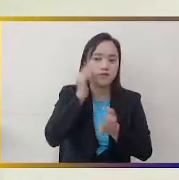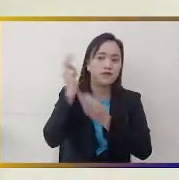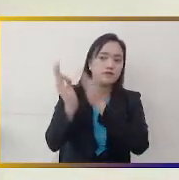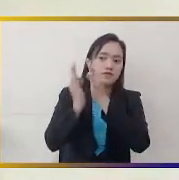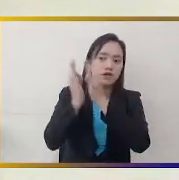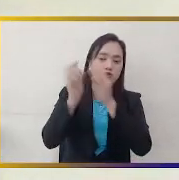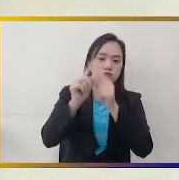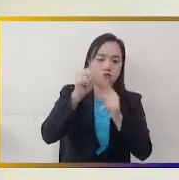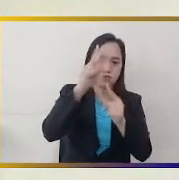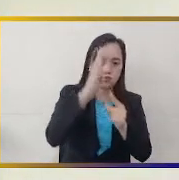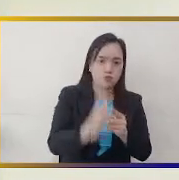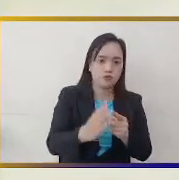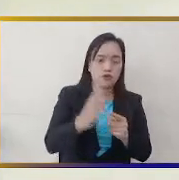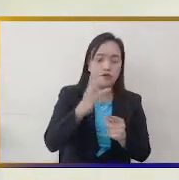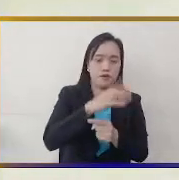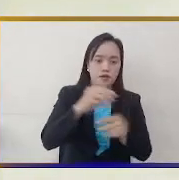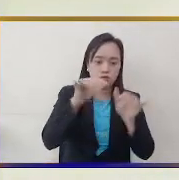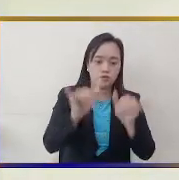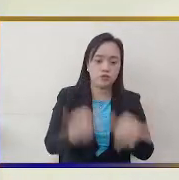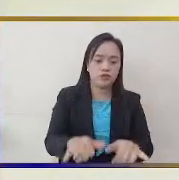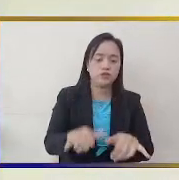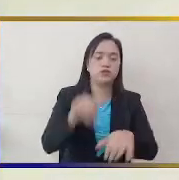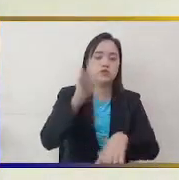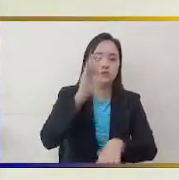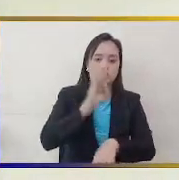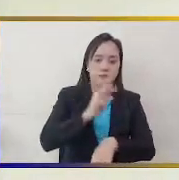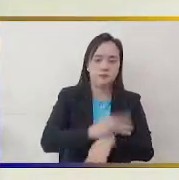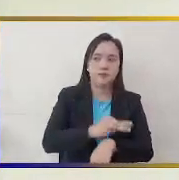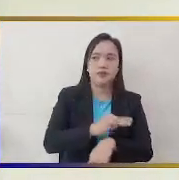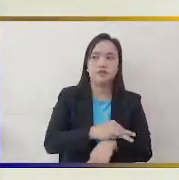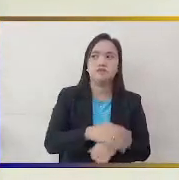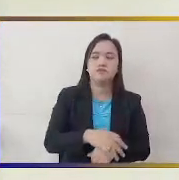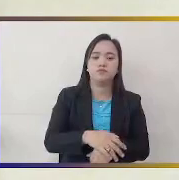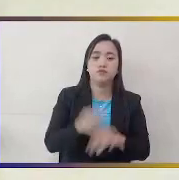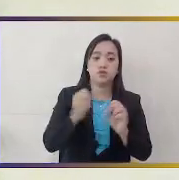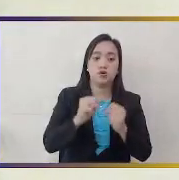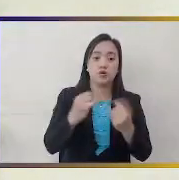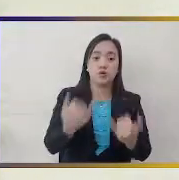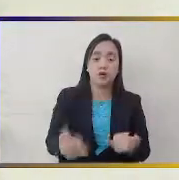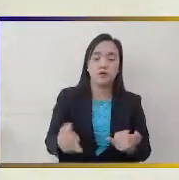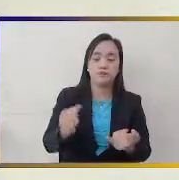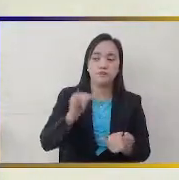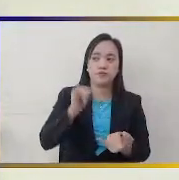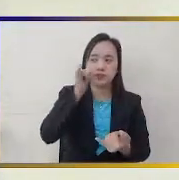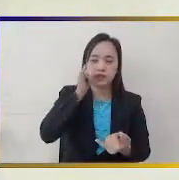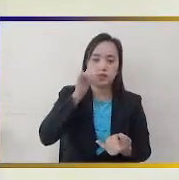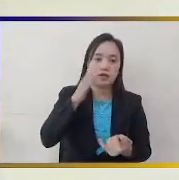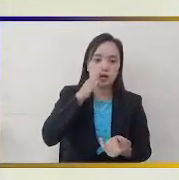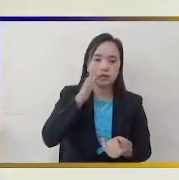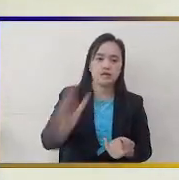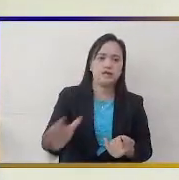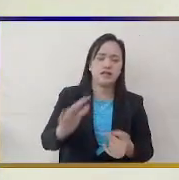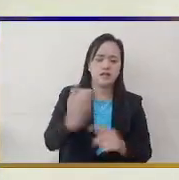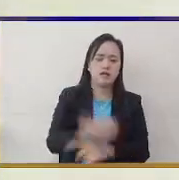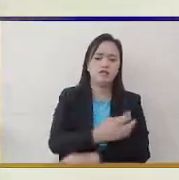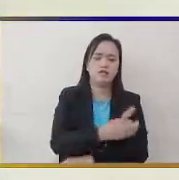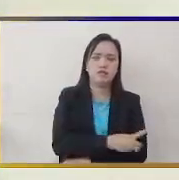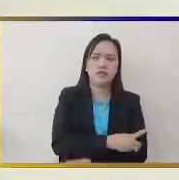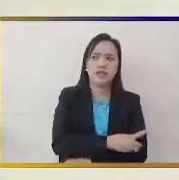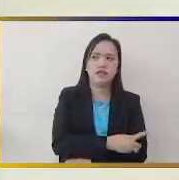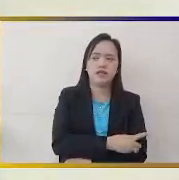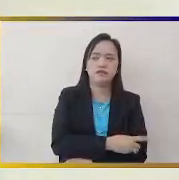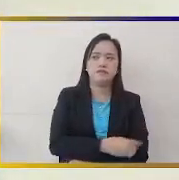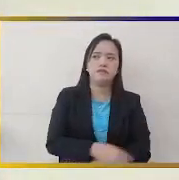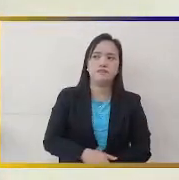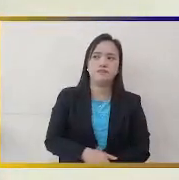dito sa church that's right so mga kapatid tinanggihan ko yon yung 3,000 for daily na income Bukod sa